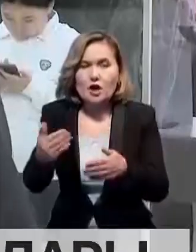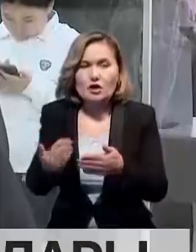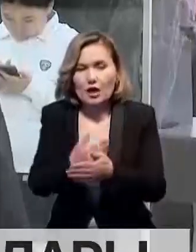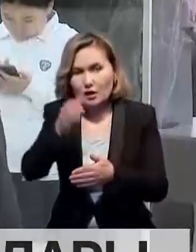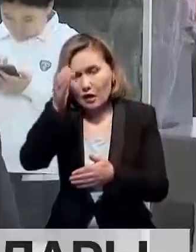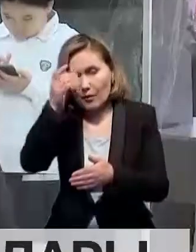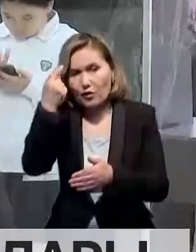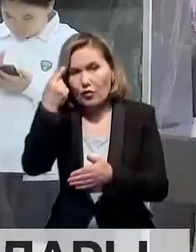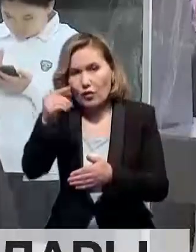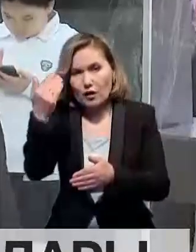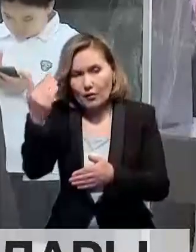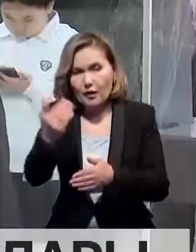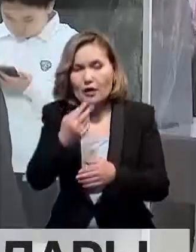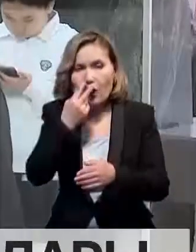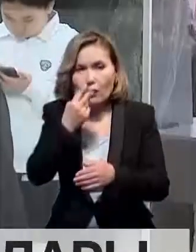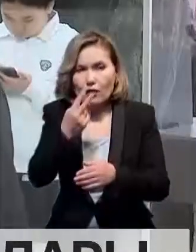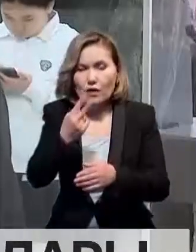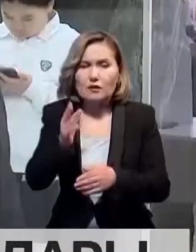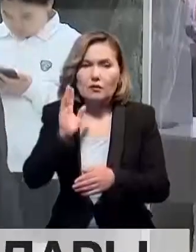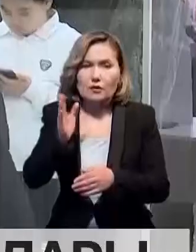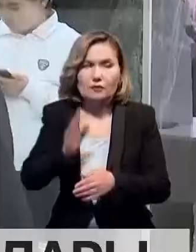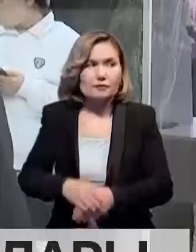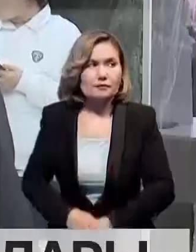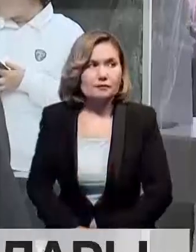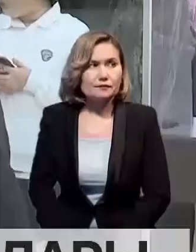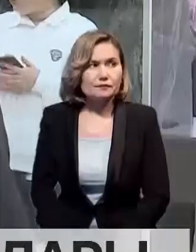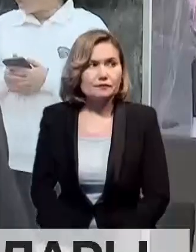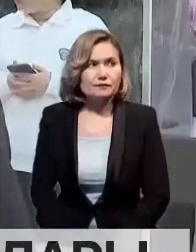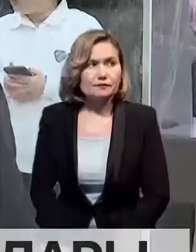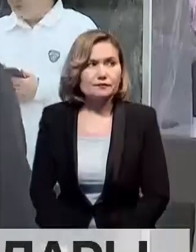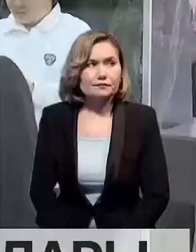ғылыми ойлардың, тұжырымдамалардың пайда болуына әсер жасап атқан жұмыстарымыз.